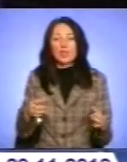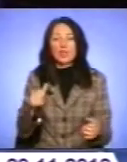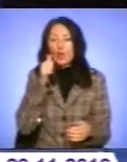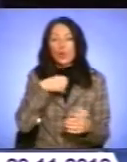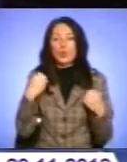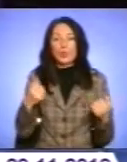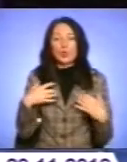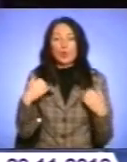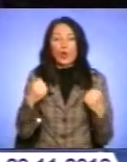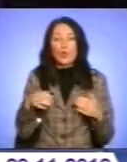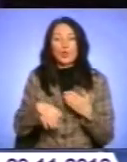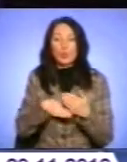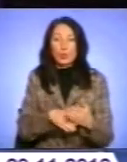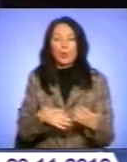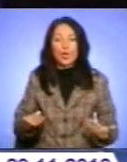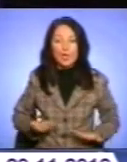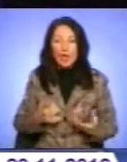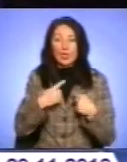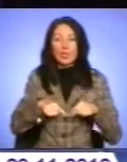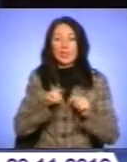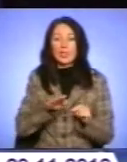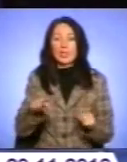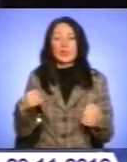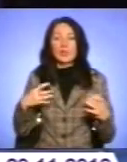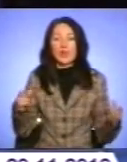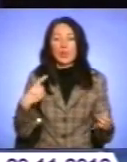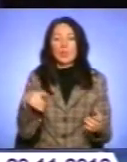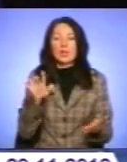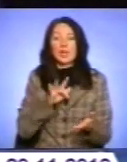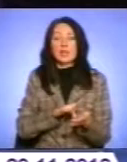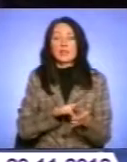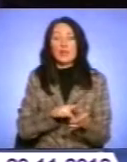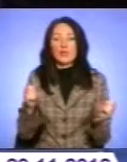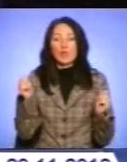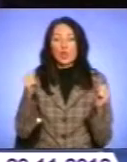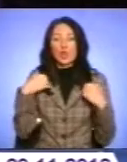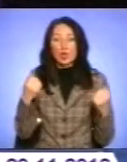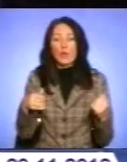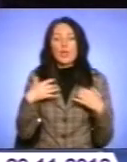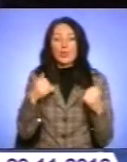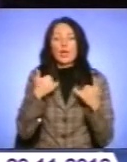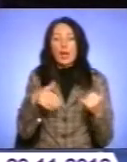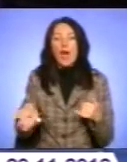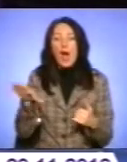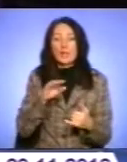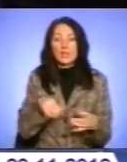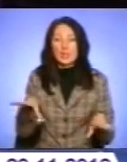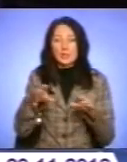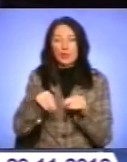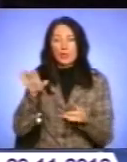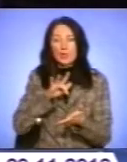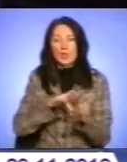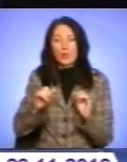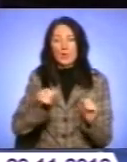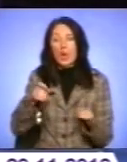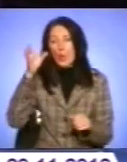життя. Організували дітям свято обласний центр фізичного здоров'я населення «Спорт для всіх» спільно з міським управлінням освіти. Чи